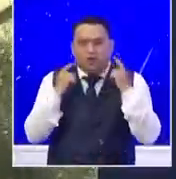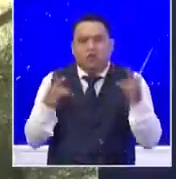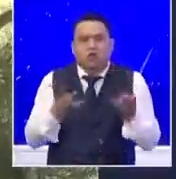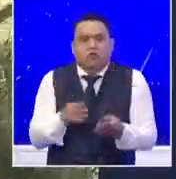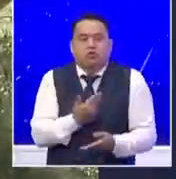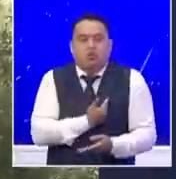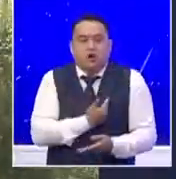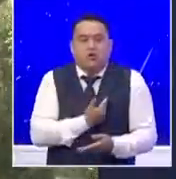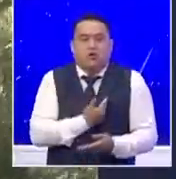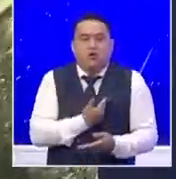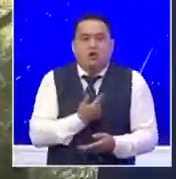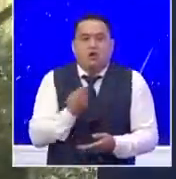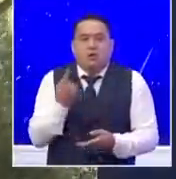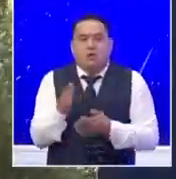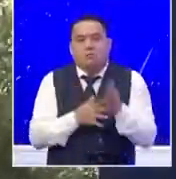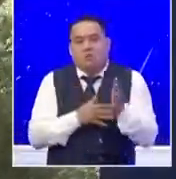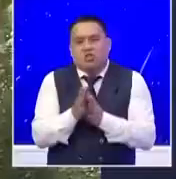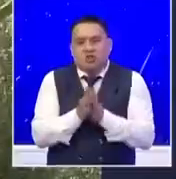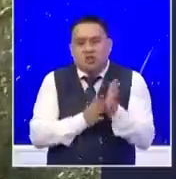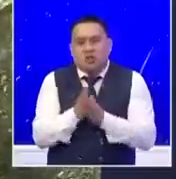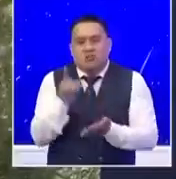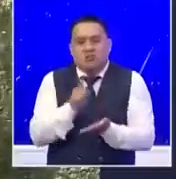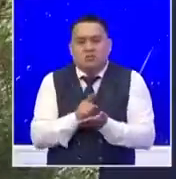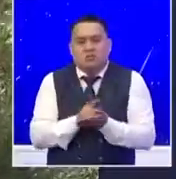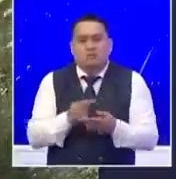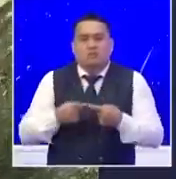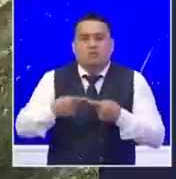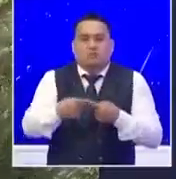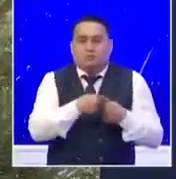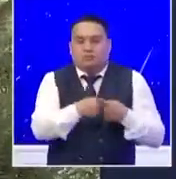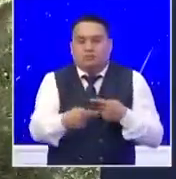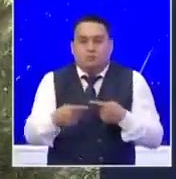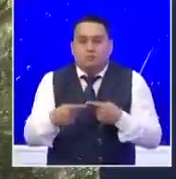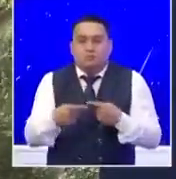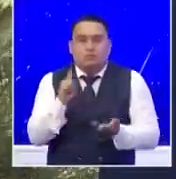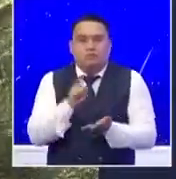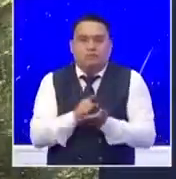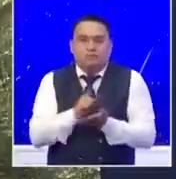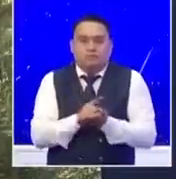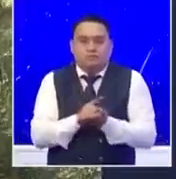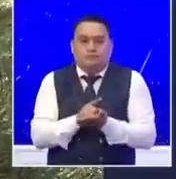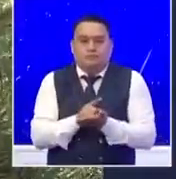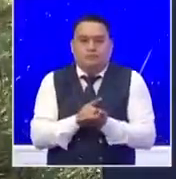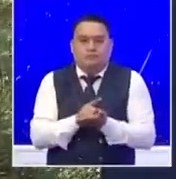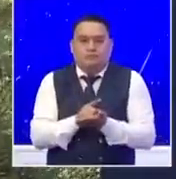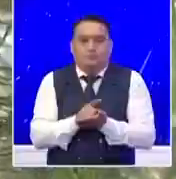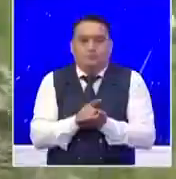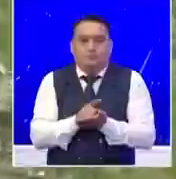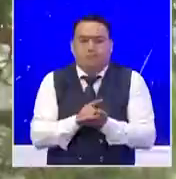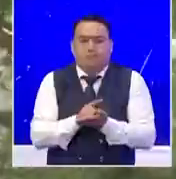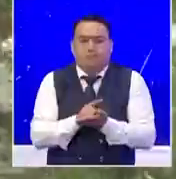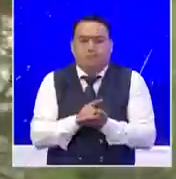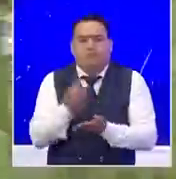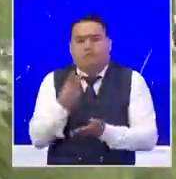желательно, конечно, быть в одноразовых перчатках, и расстояние, должны соблюдать дистанцию как минимум